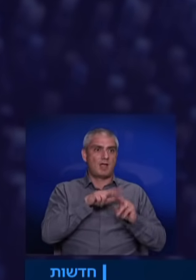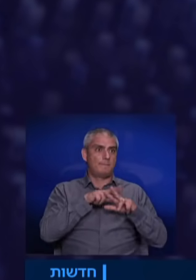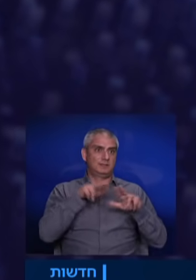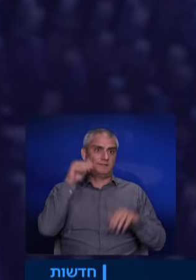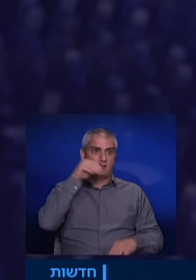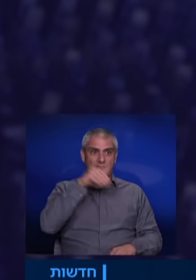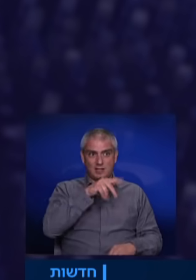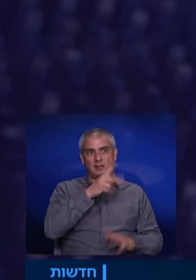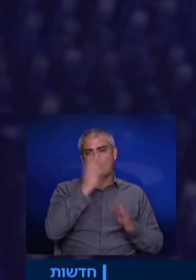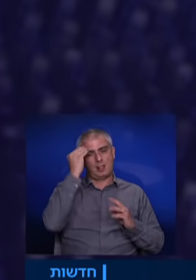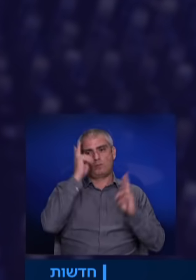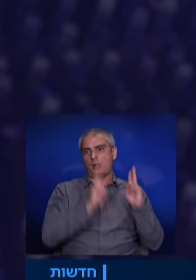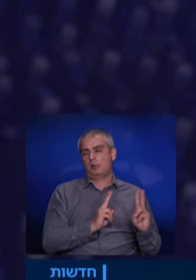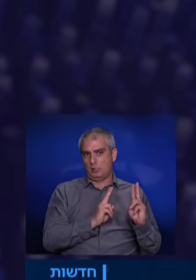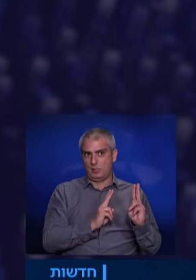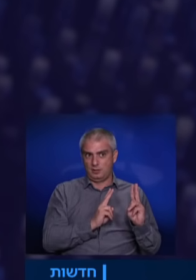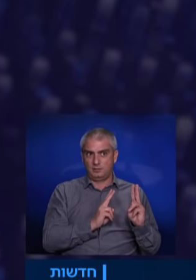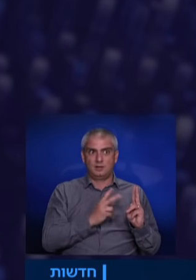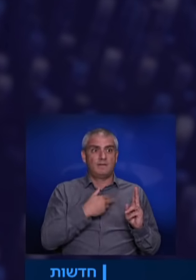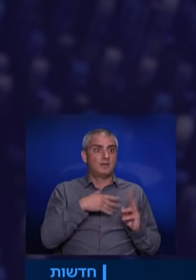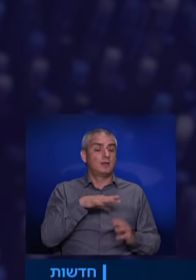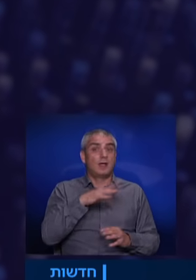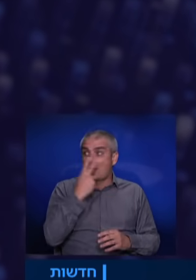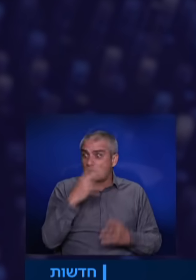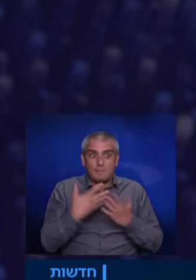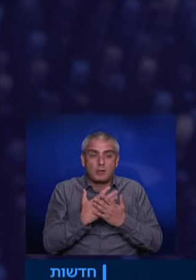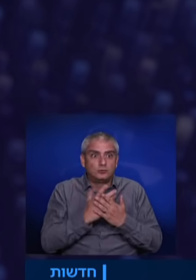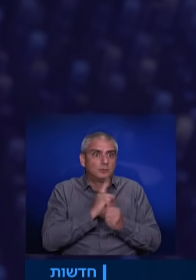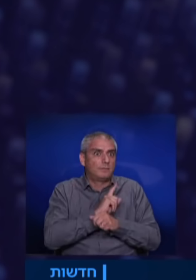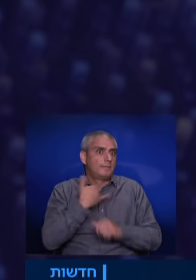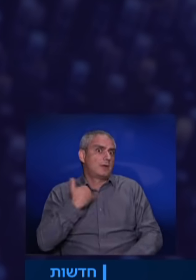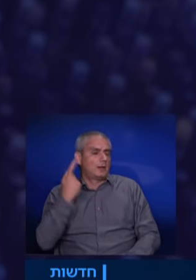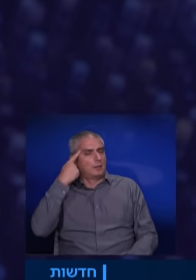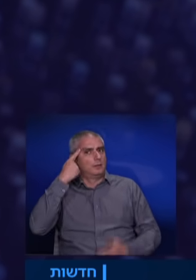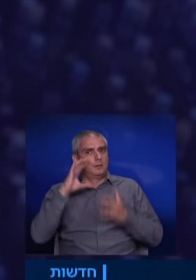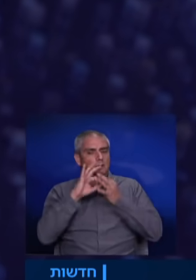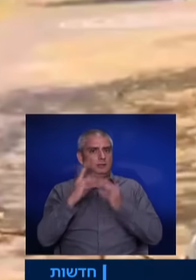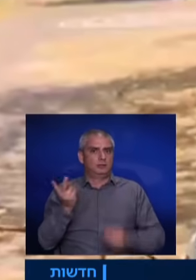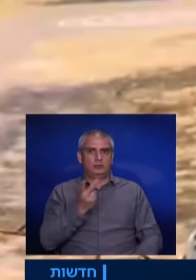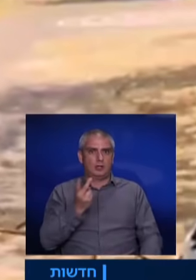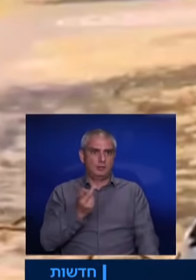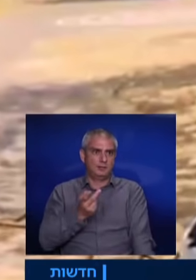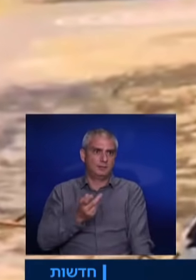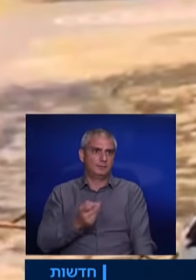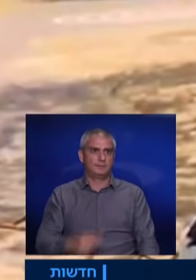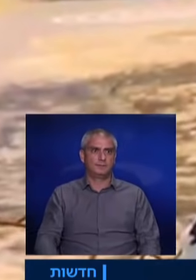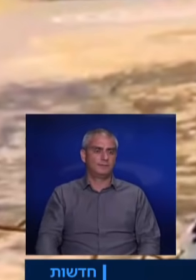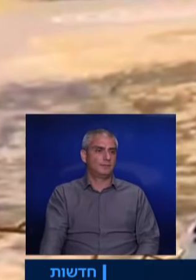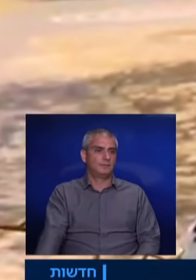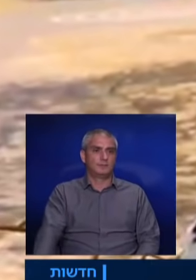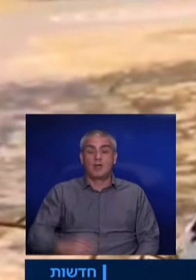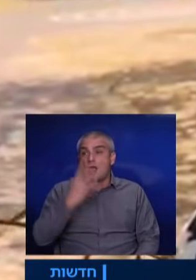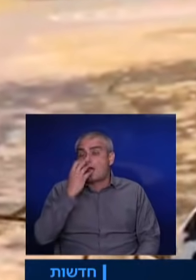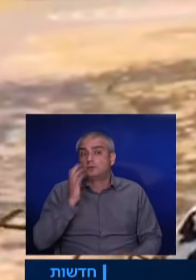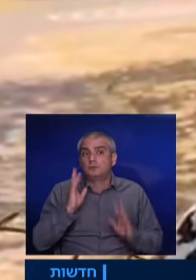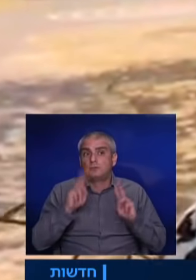התחיל קצת להידרדר אז היא הפסיקה ללמוד. אני גיליתי מהחדשות וישר קישרתי. עצוב לנו, ממש